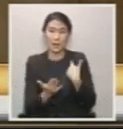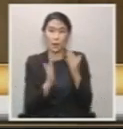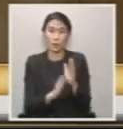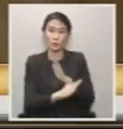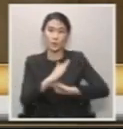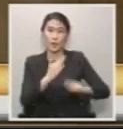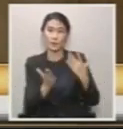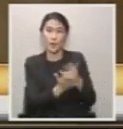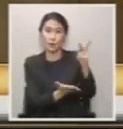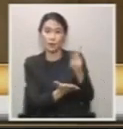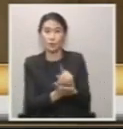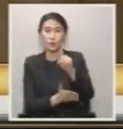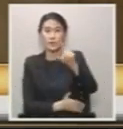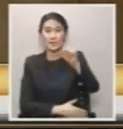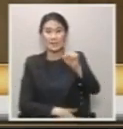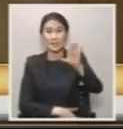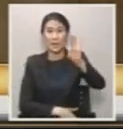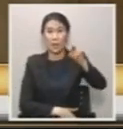แล้ว